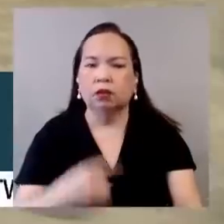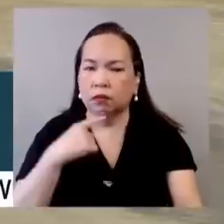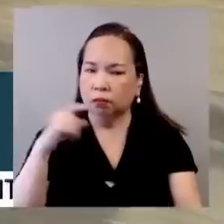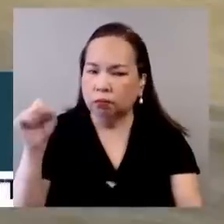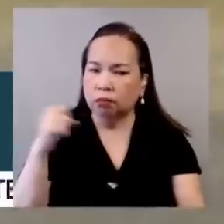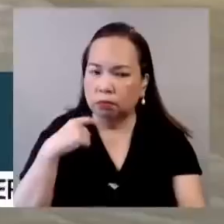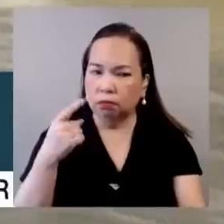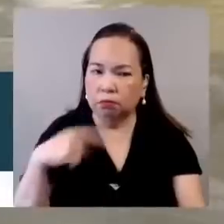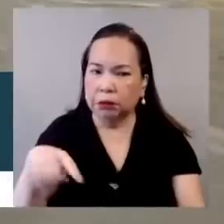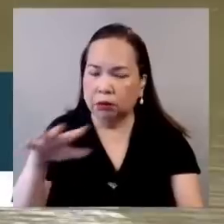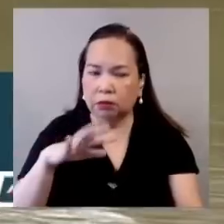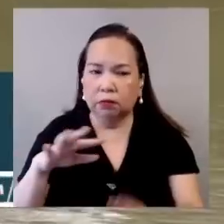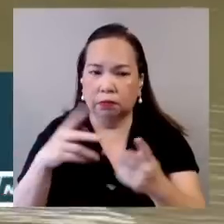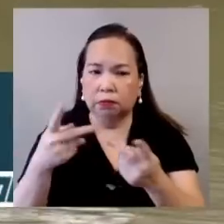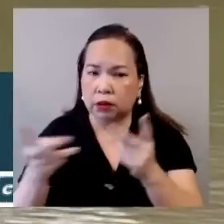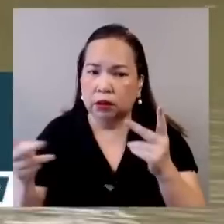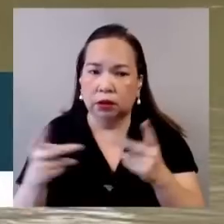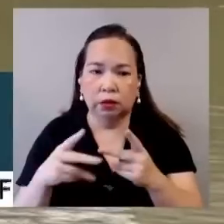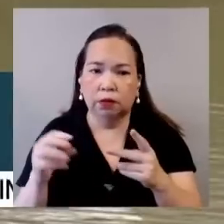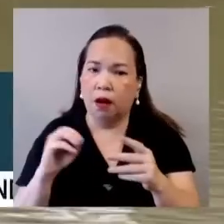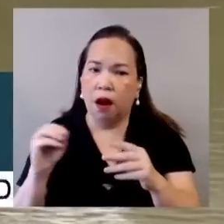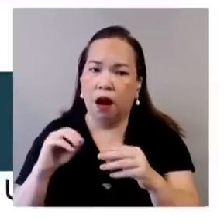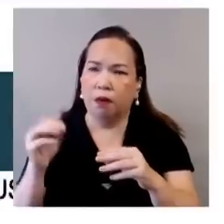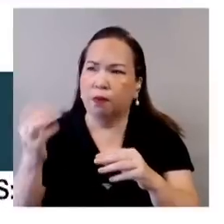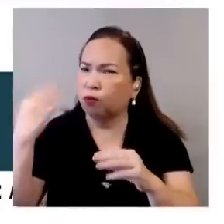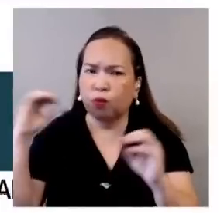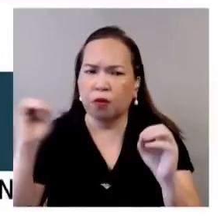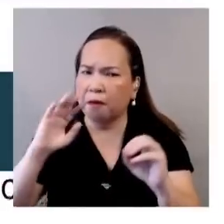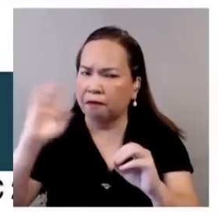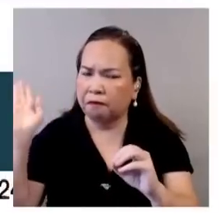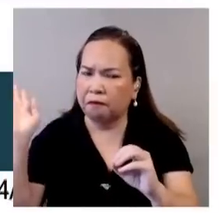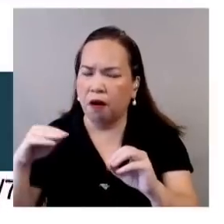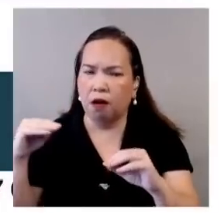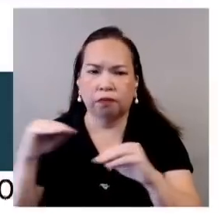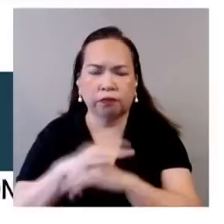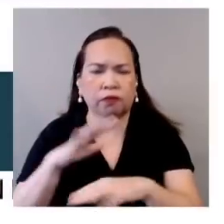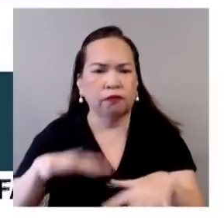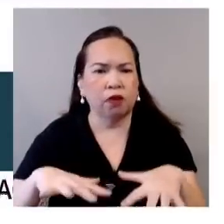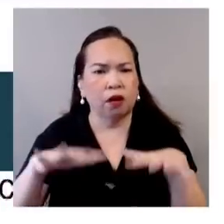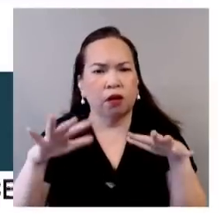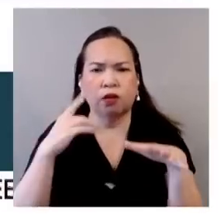were areas not previously affected by floods.